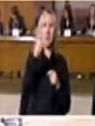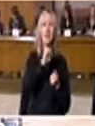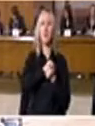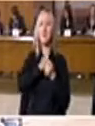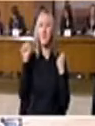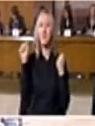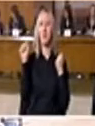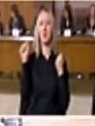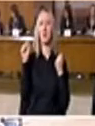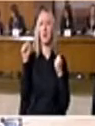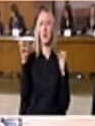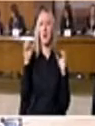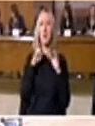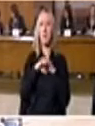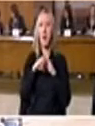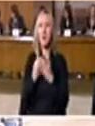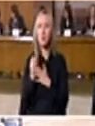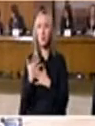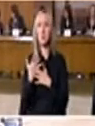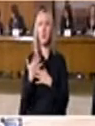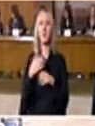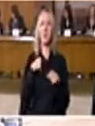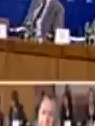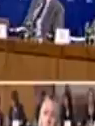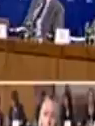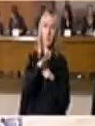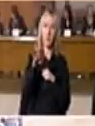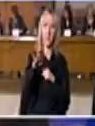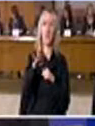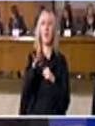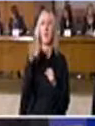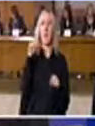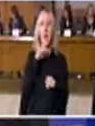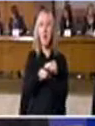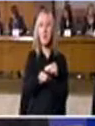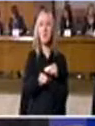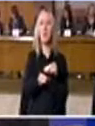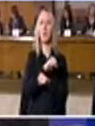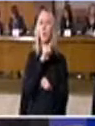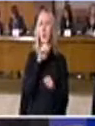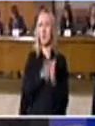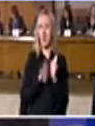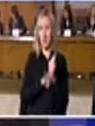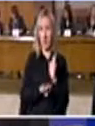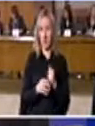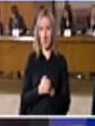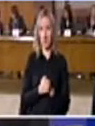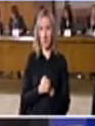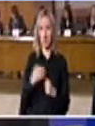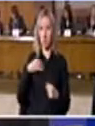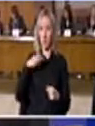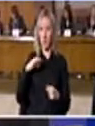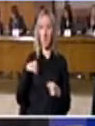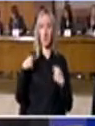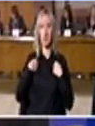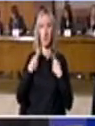resursa u suprotstavljanju nasilju, diskriminaciji i netoleranciji. Naša je obaveza da sa ovog skupa